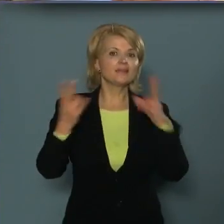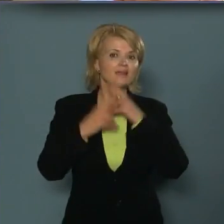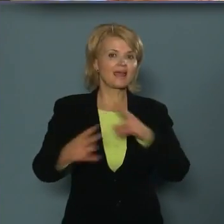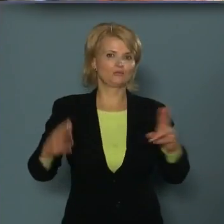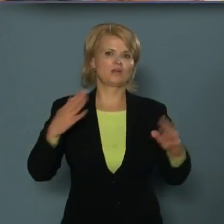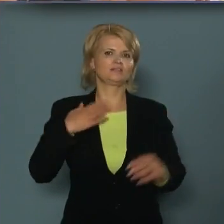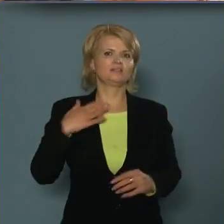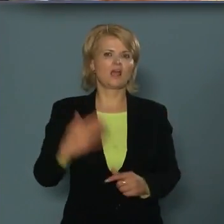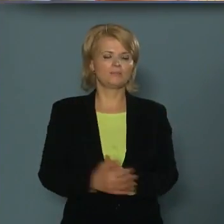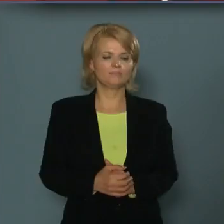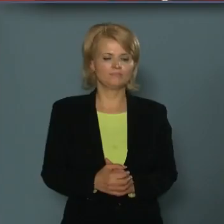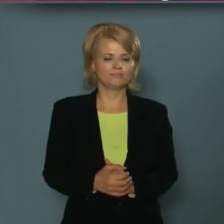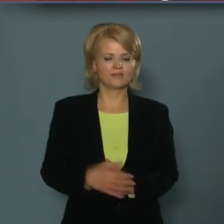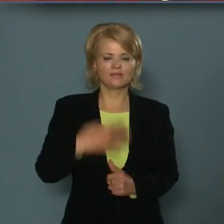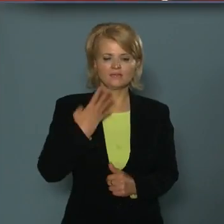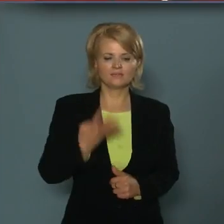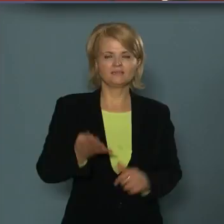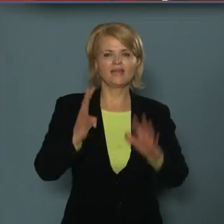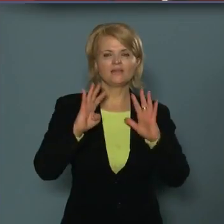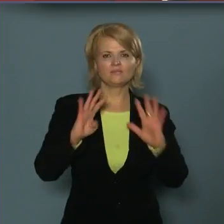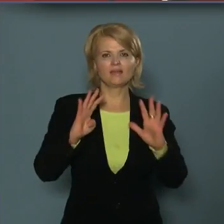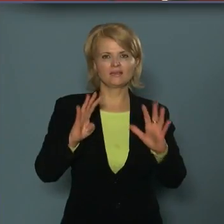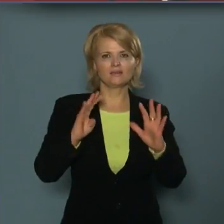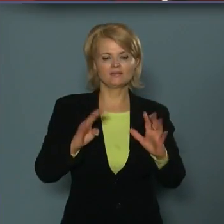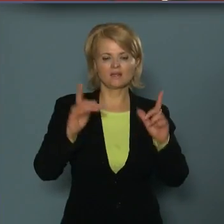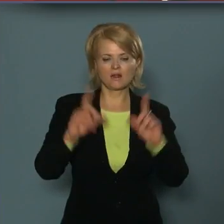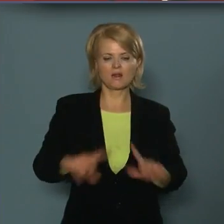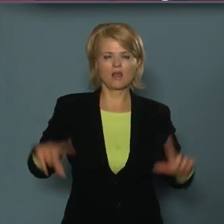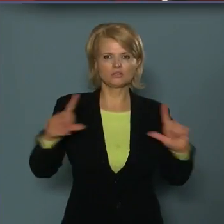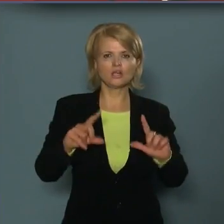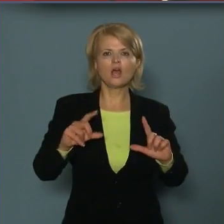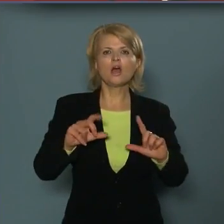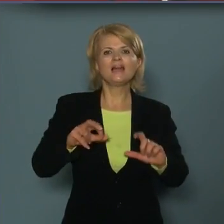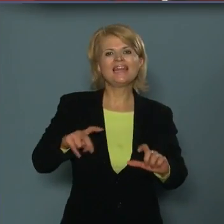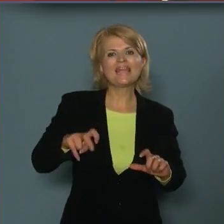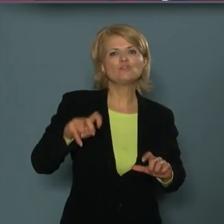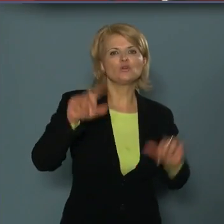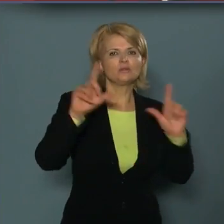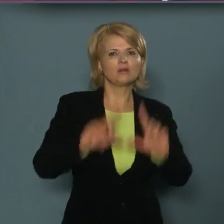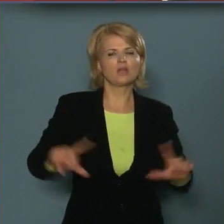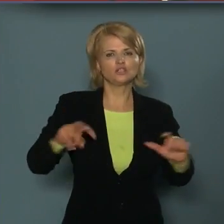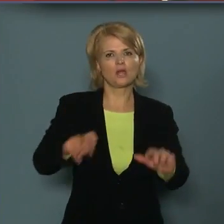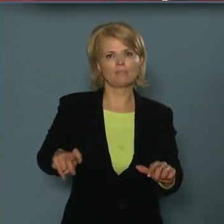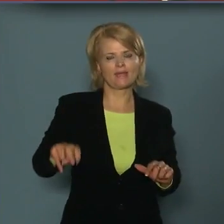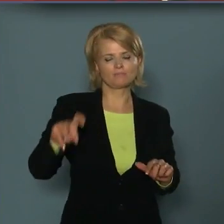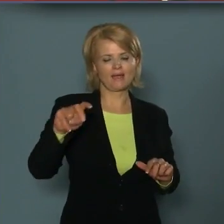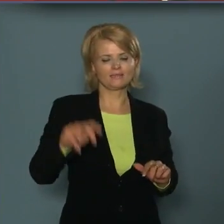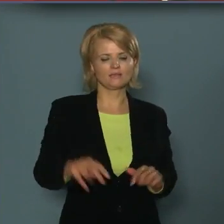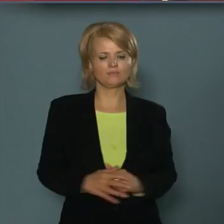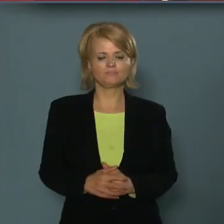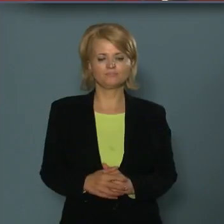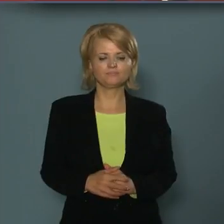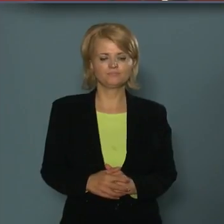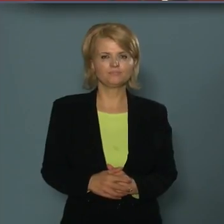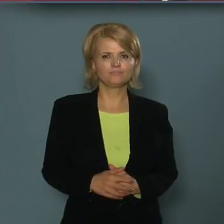látogattam. Vagy 49 lépcsőt lassan megmásztam. Sírásra görbült